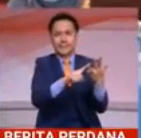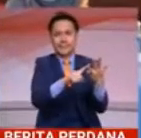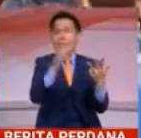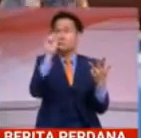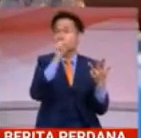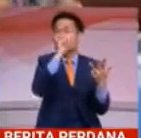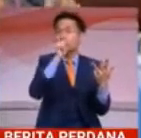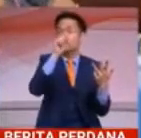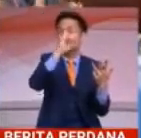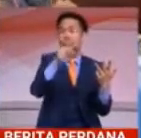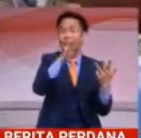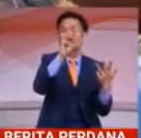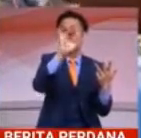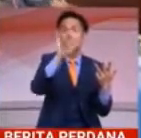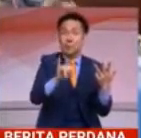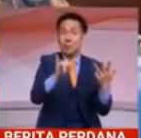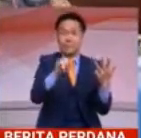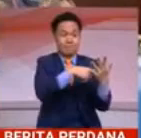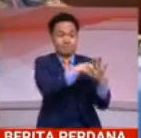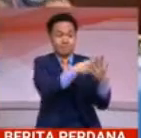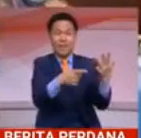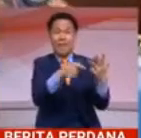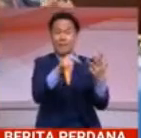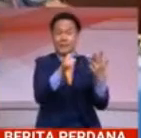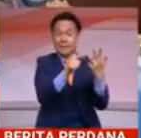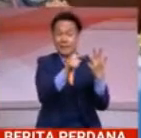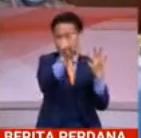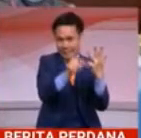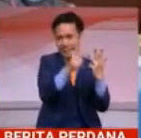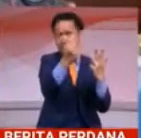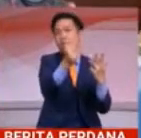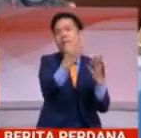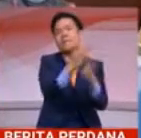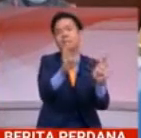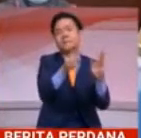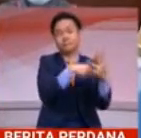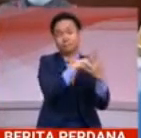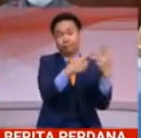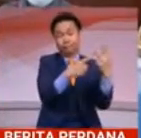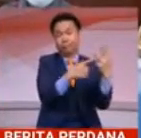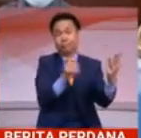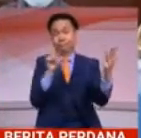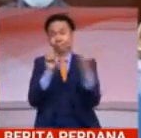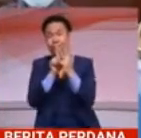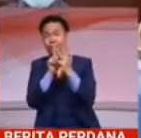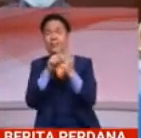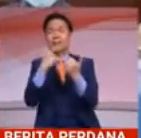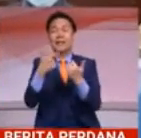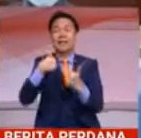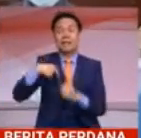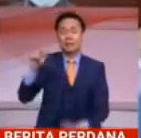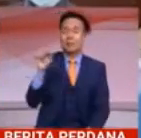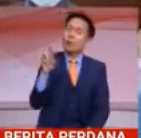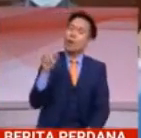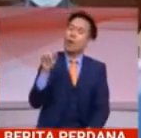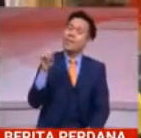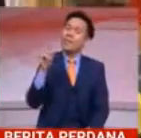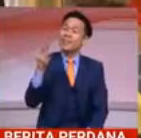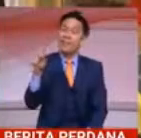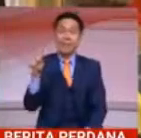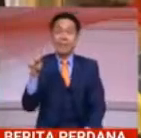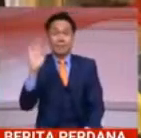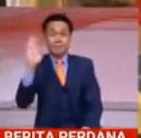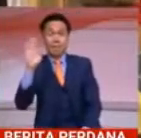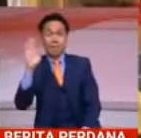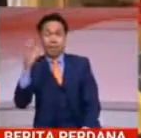Jimmy Palikat yang bertanding atas tiket bebas. Manakala Timbalan Presiden PBS, Dato' Sri Radin Malih